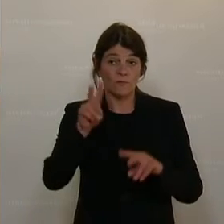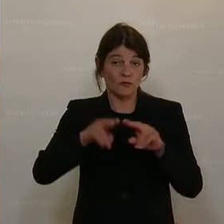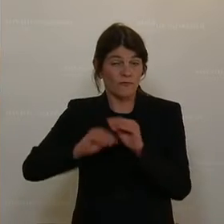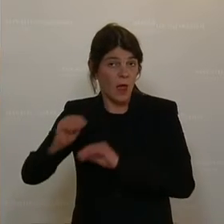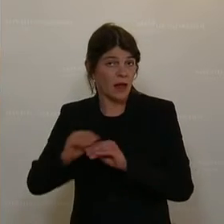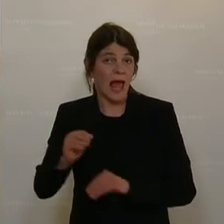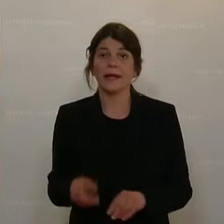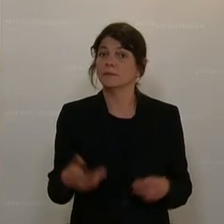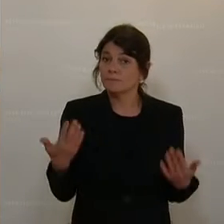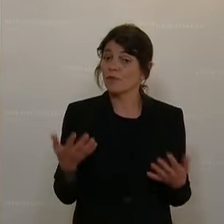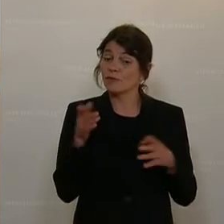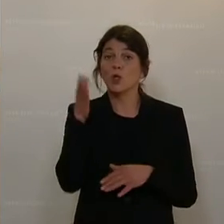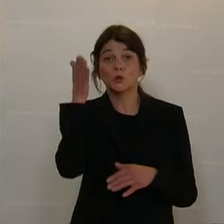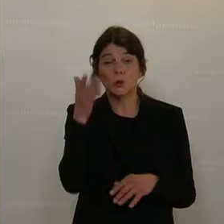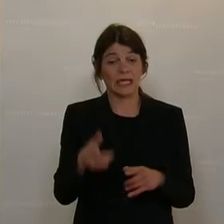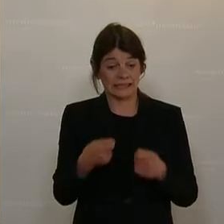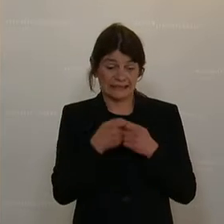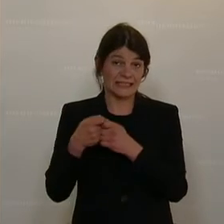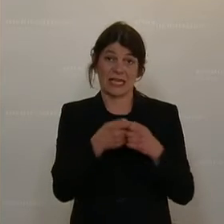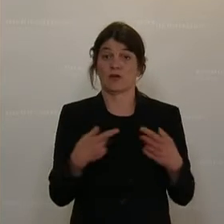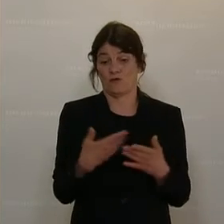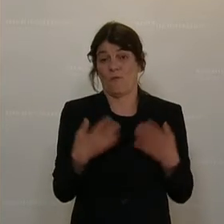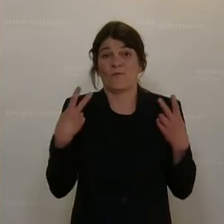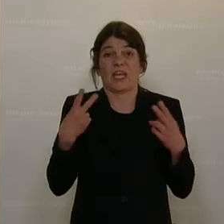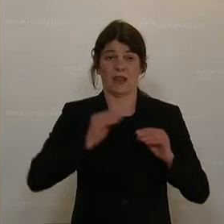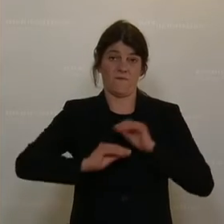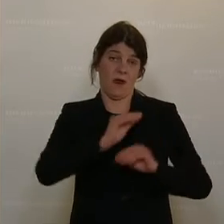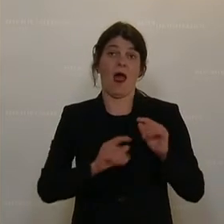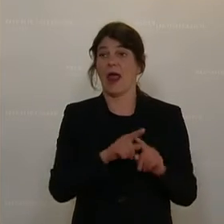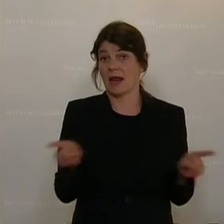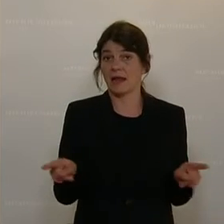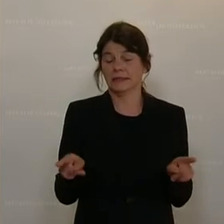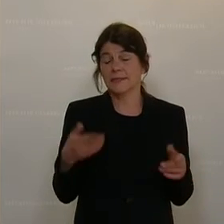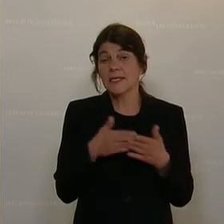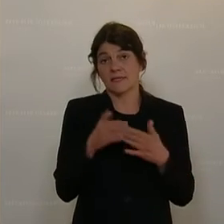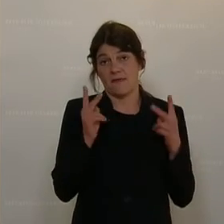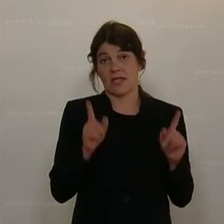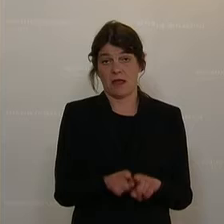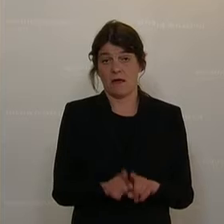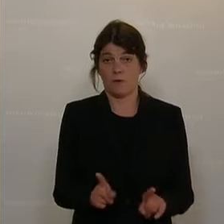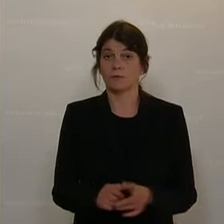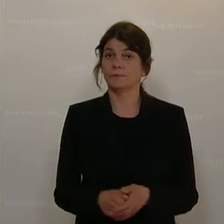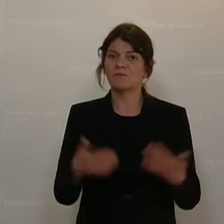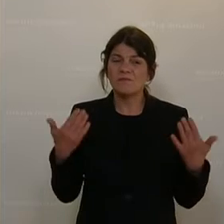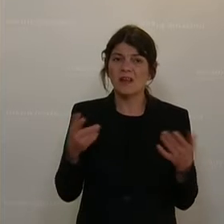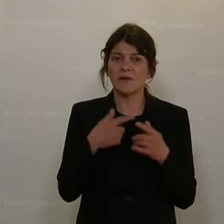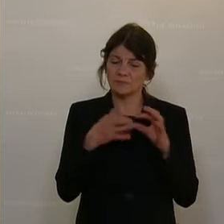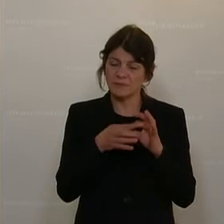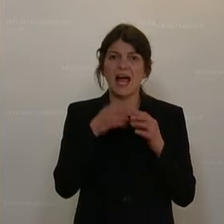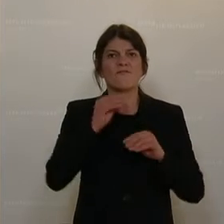den Vereinen und was eben für die Zukunft der gesellschaftlich so relevanten Vereine sehr, sehr wichtig ist. Wenn wir schon beim